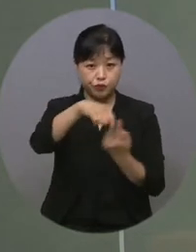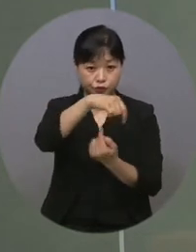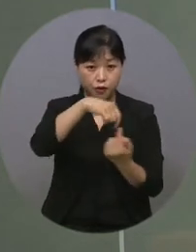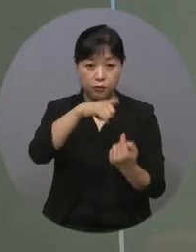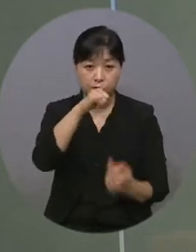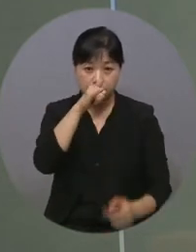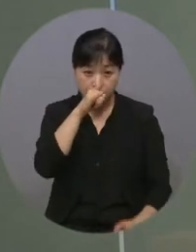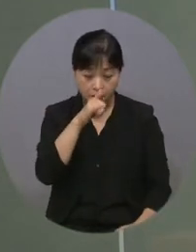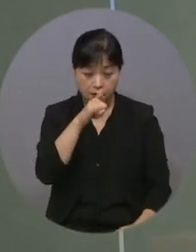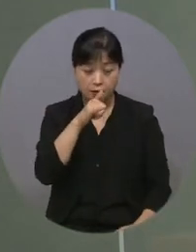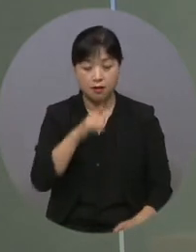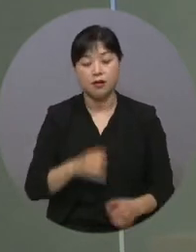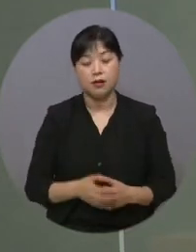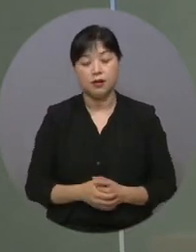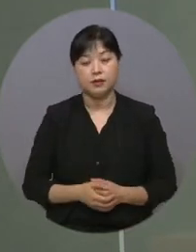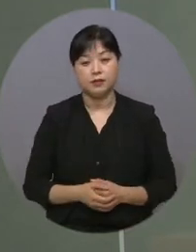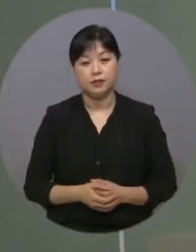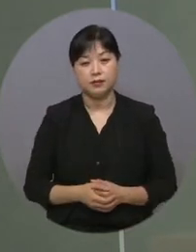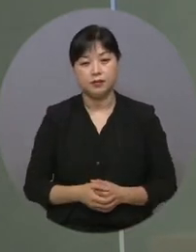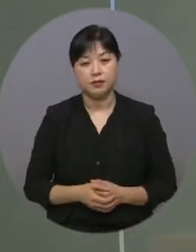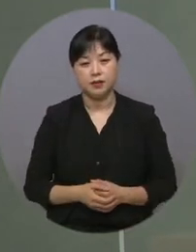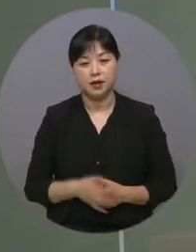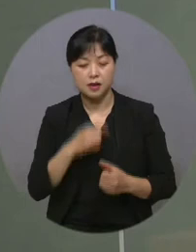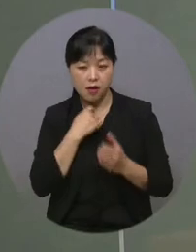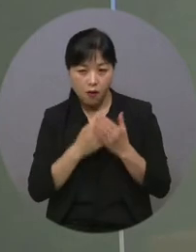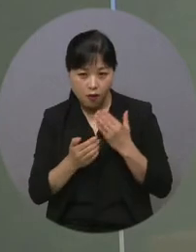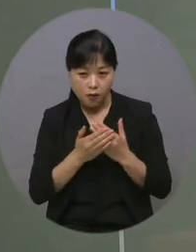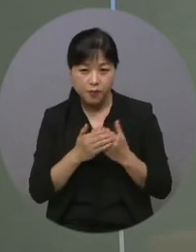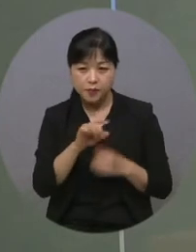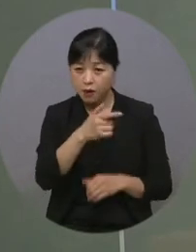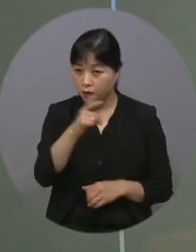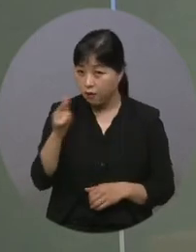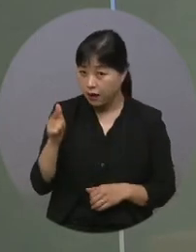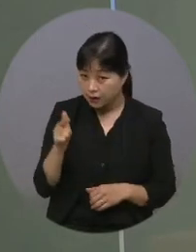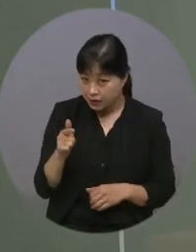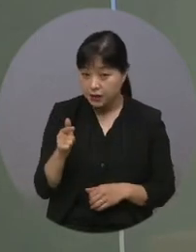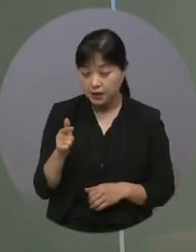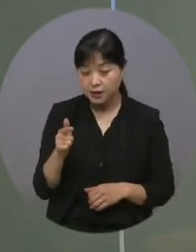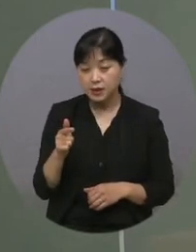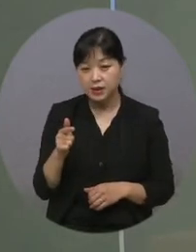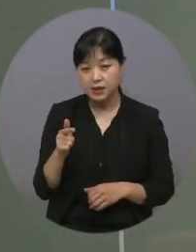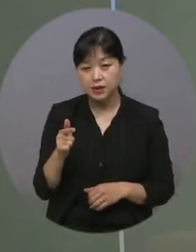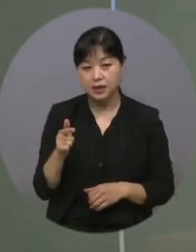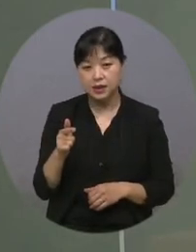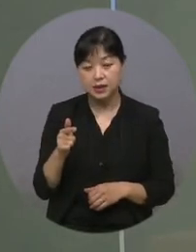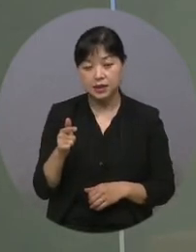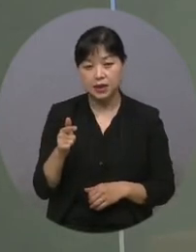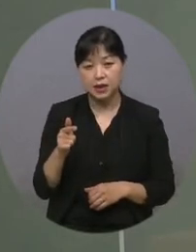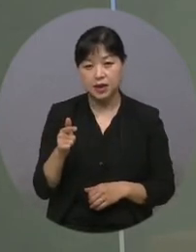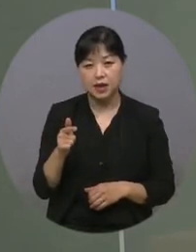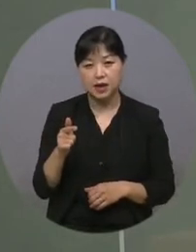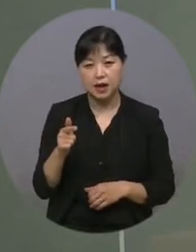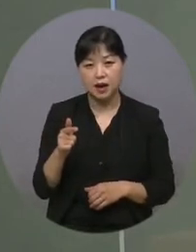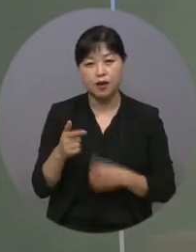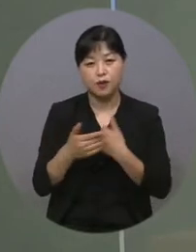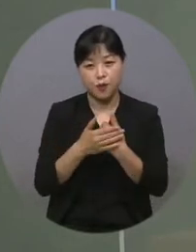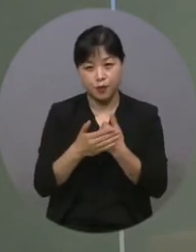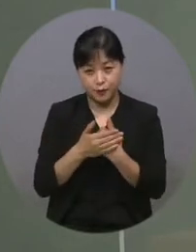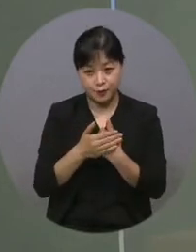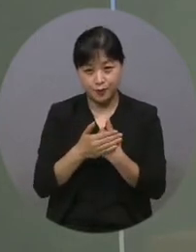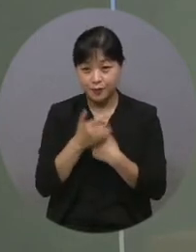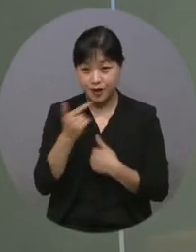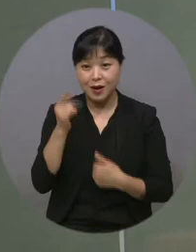데서도 어떤 그 체험적 여러 가지 실무 경험 이런 것도 참고가 되신 모양이에요.